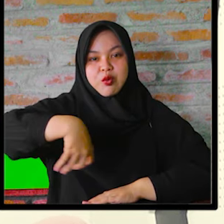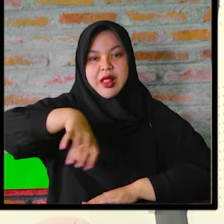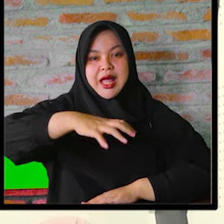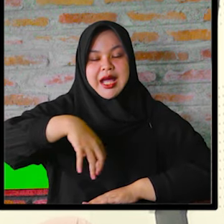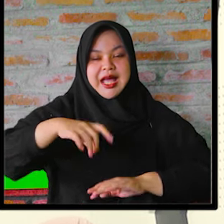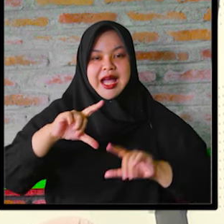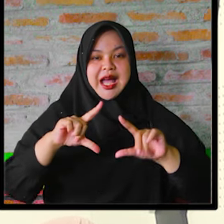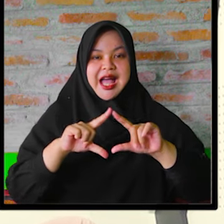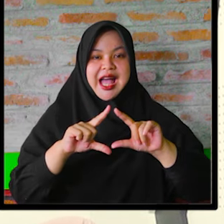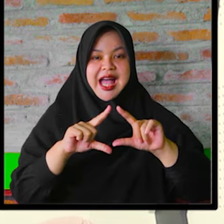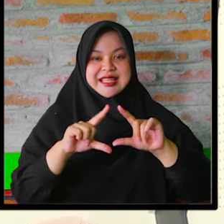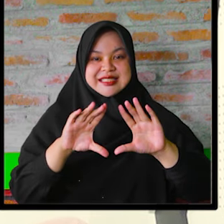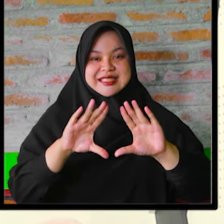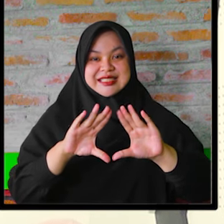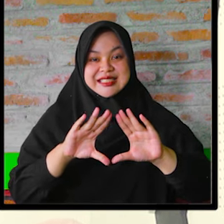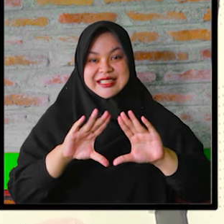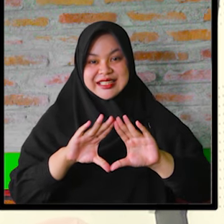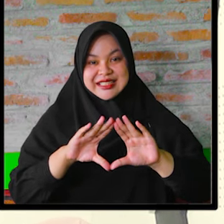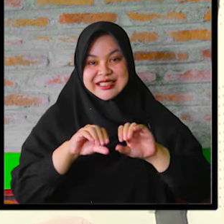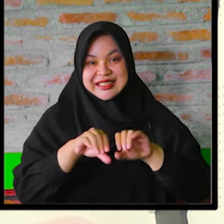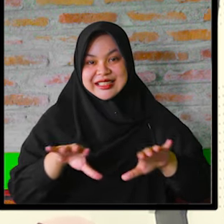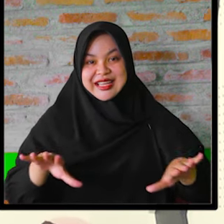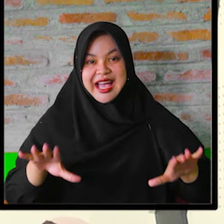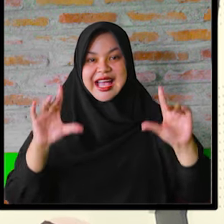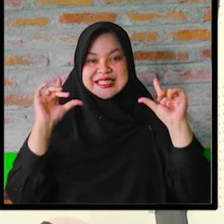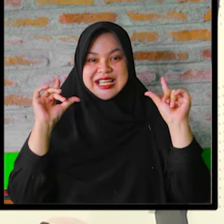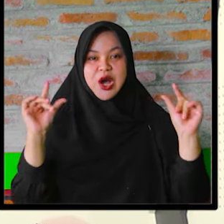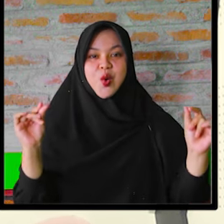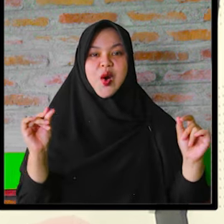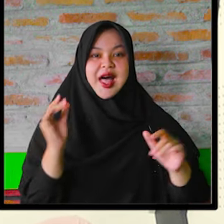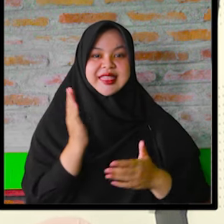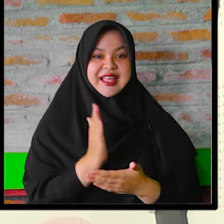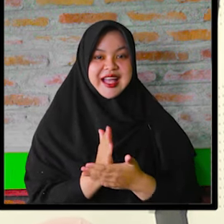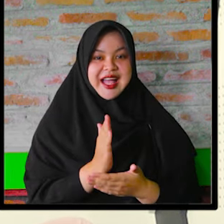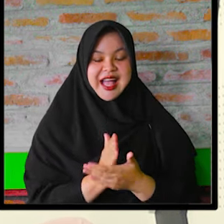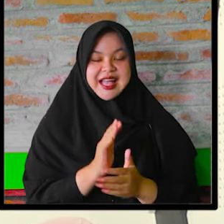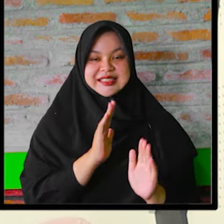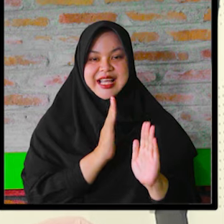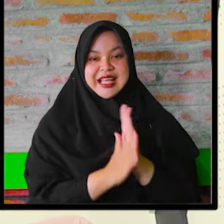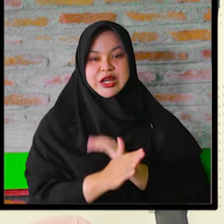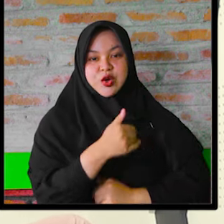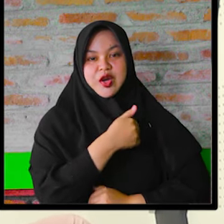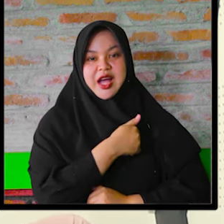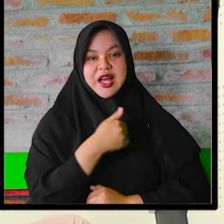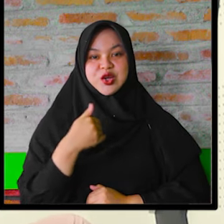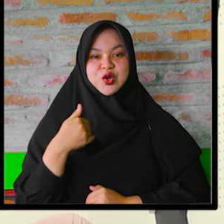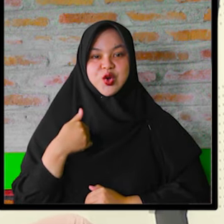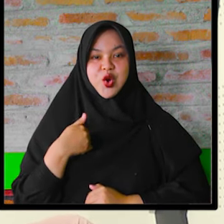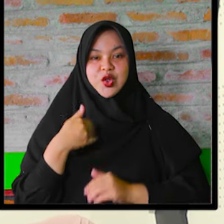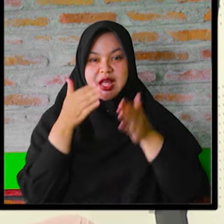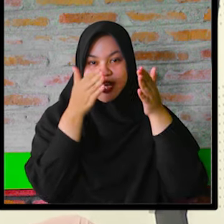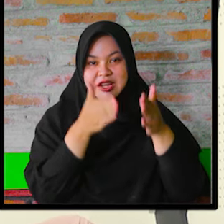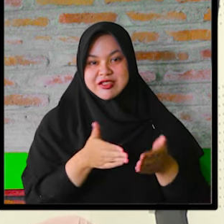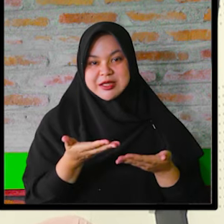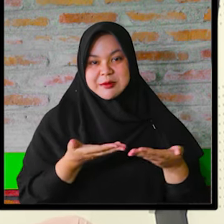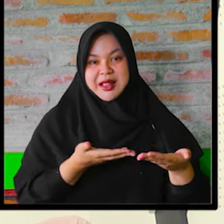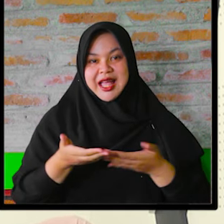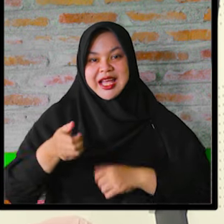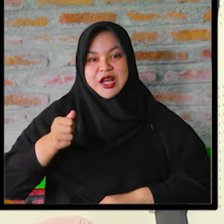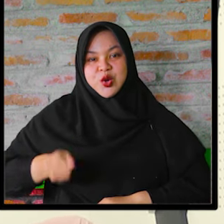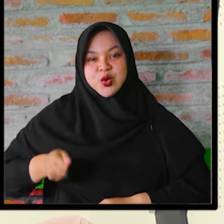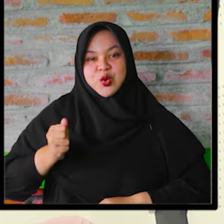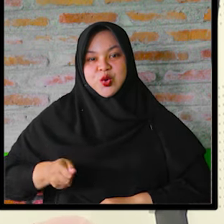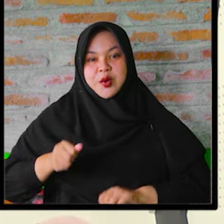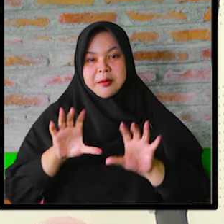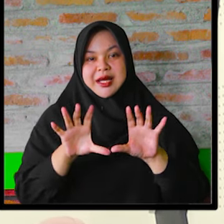Tengah betul ibu ya Iya kemudian juga sekaligus anggota divisi pelayanan hukum majelis